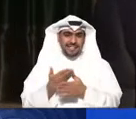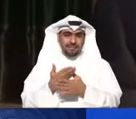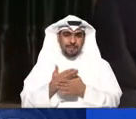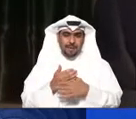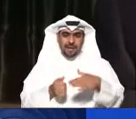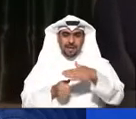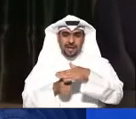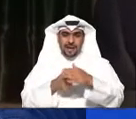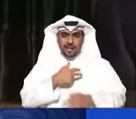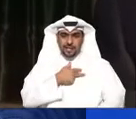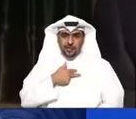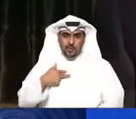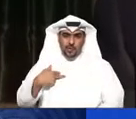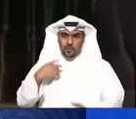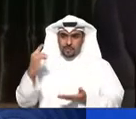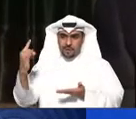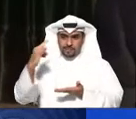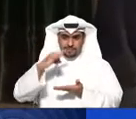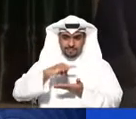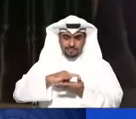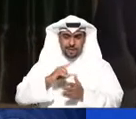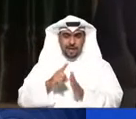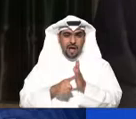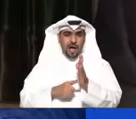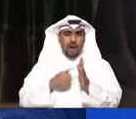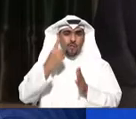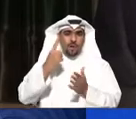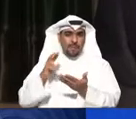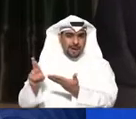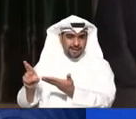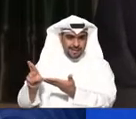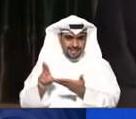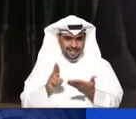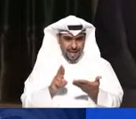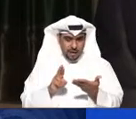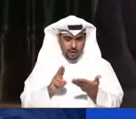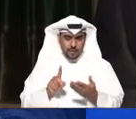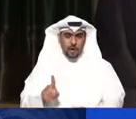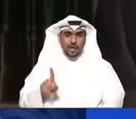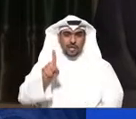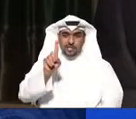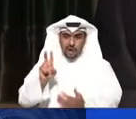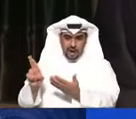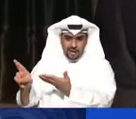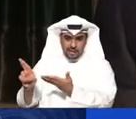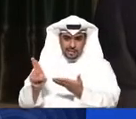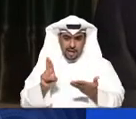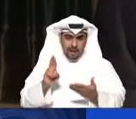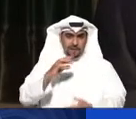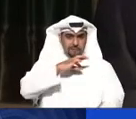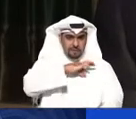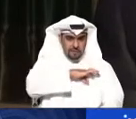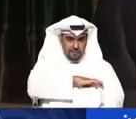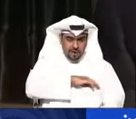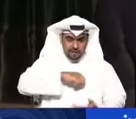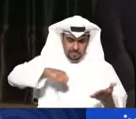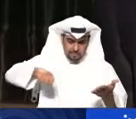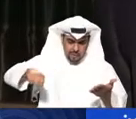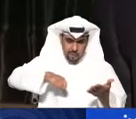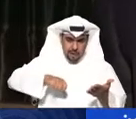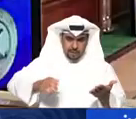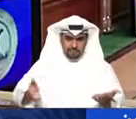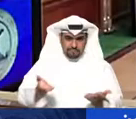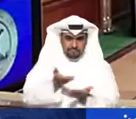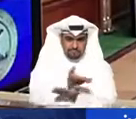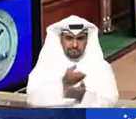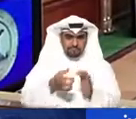هي زيارة عمل لتنفيذ ما تم التوقيع عليه من اتفاقيات في حضور سعادة الرئيس السيسي إلى